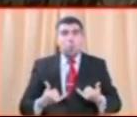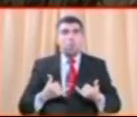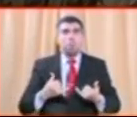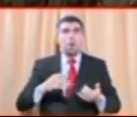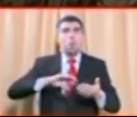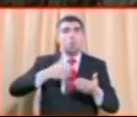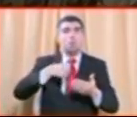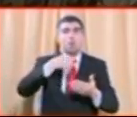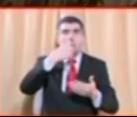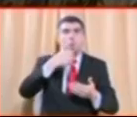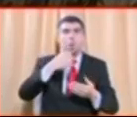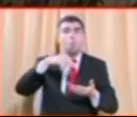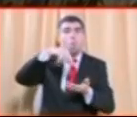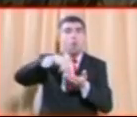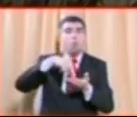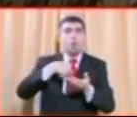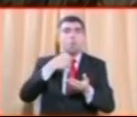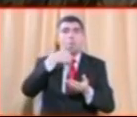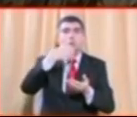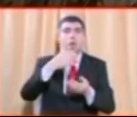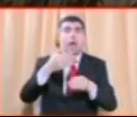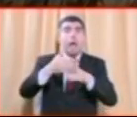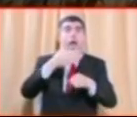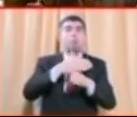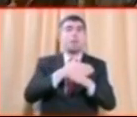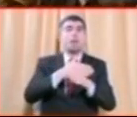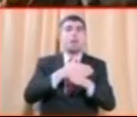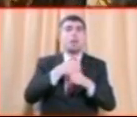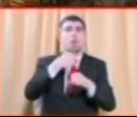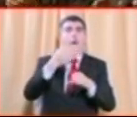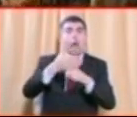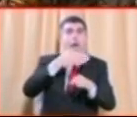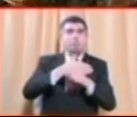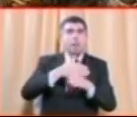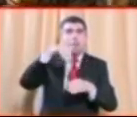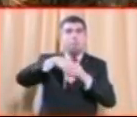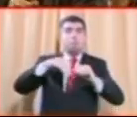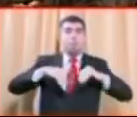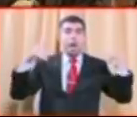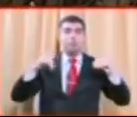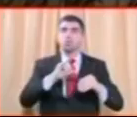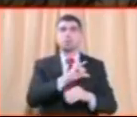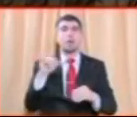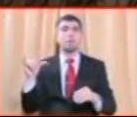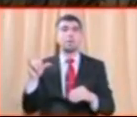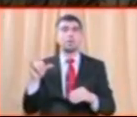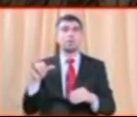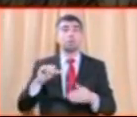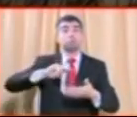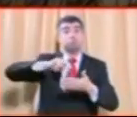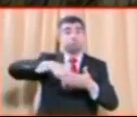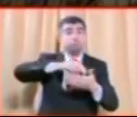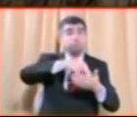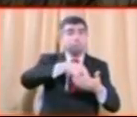سيد النائب اللي كيطرح السؤال لم يكن نائبا برلمانيا، وبالتالي لا يحق له، لم يكن ضمن الموقعين. سيد